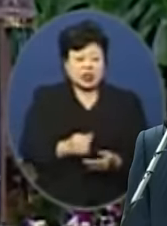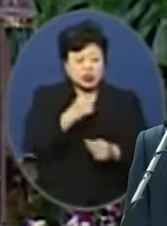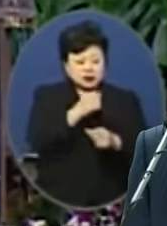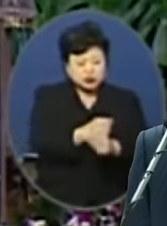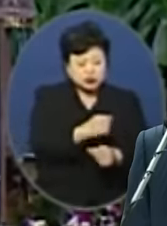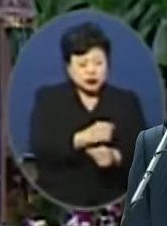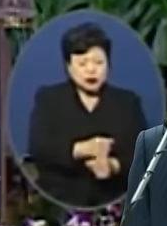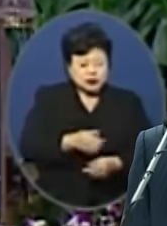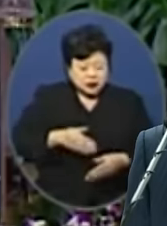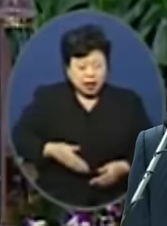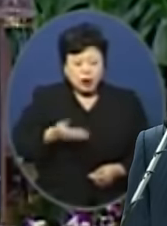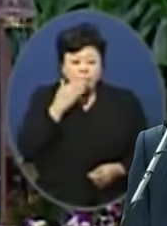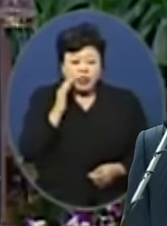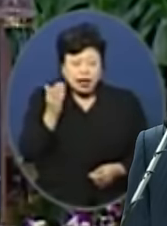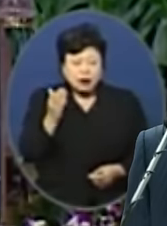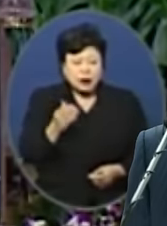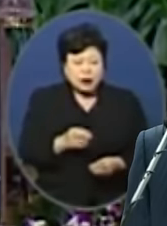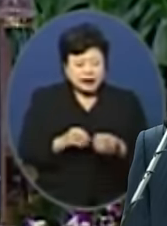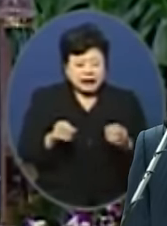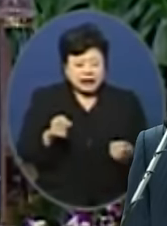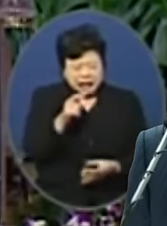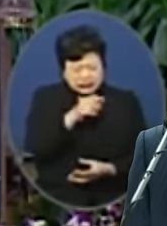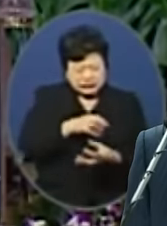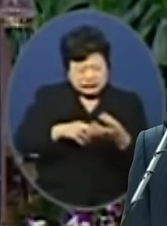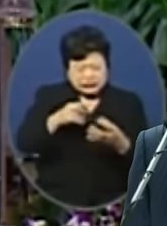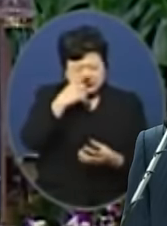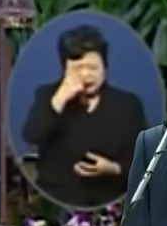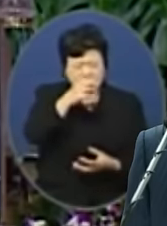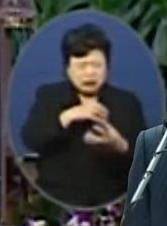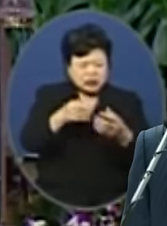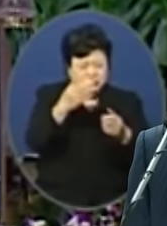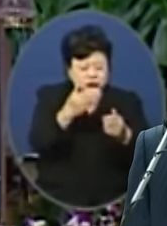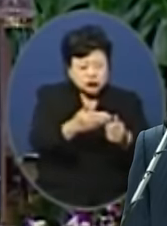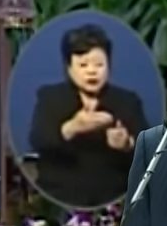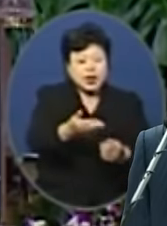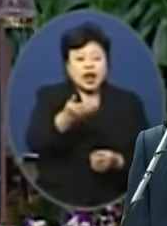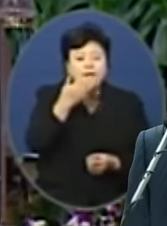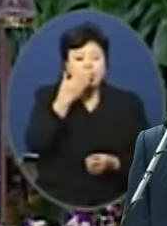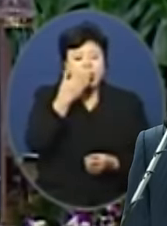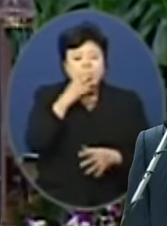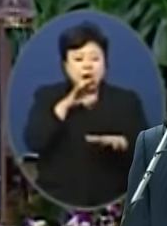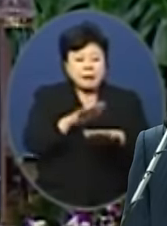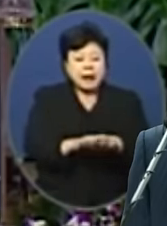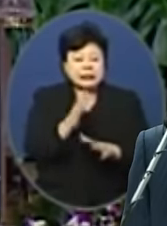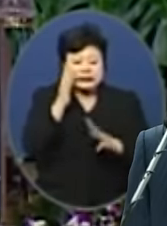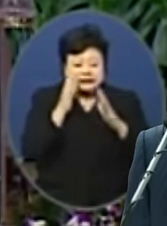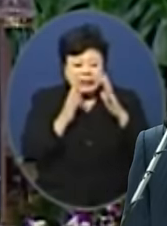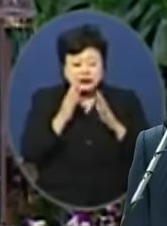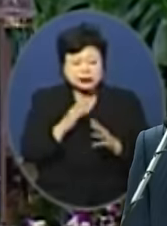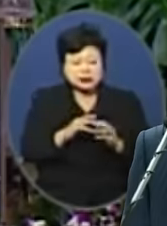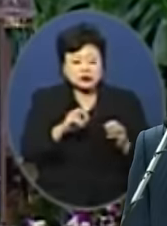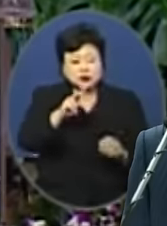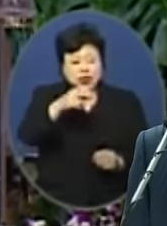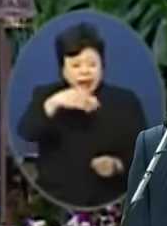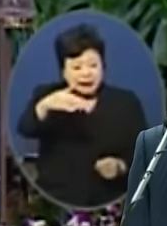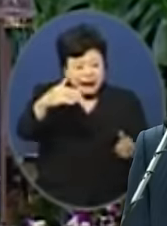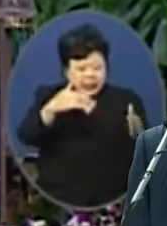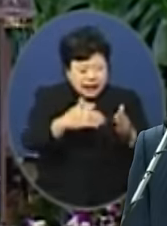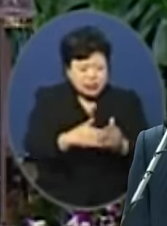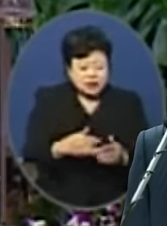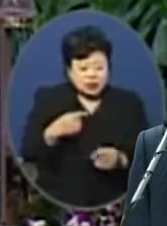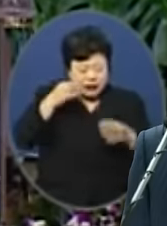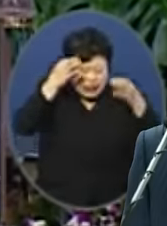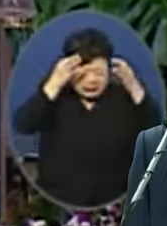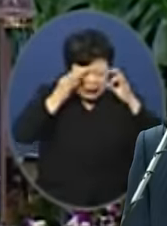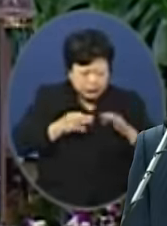수고하여 그 소산을 먹으리라. 땅이 내게 가시된 물과 은극기를 낼 것이라. 내가 먹을 것은 밭의 채소인즉 내가 흙으로 돌아갈 때까지